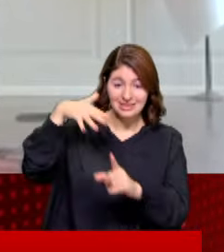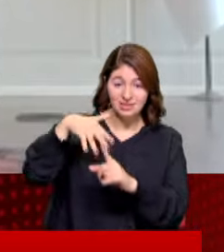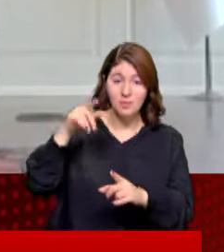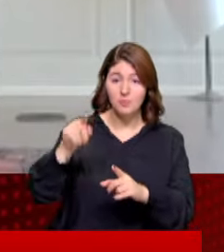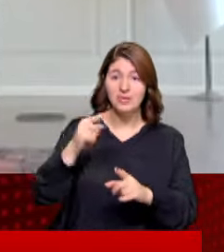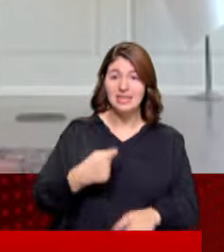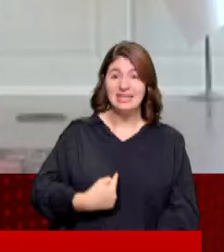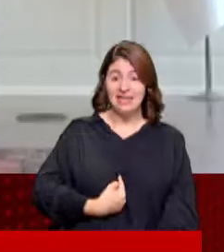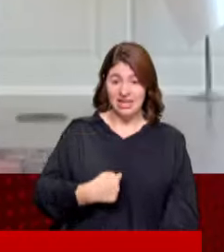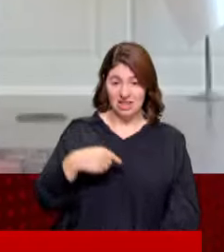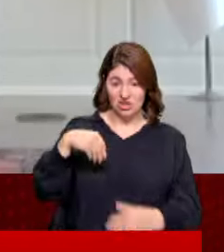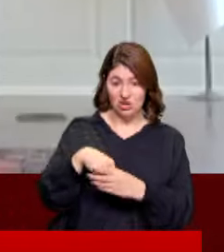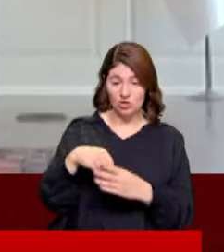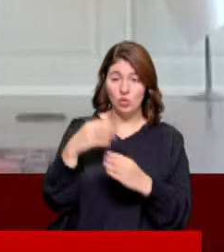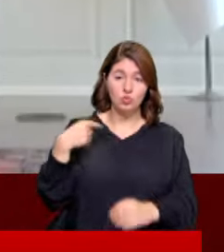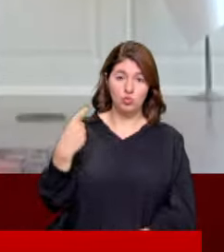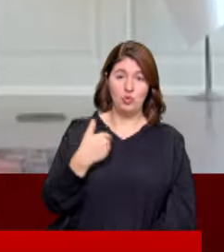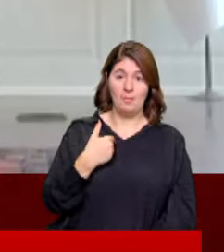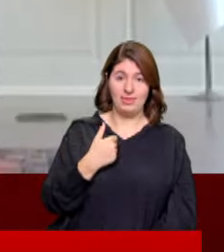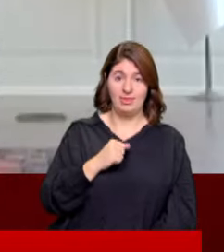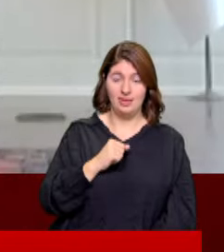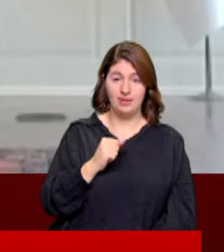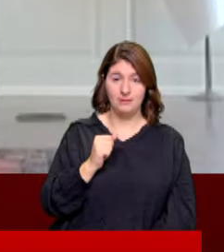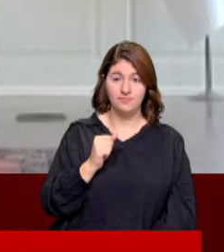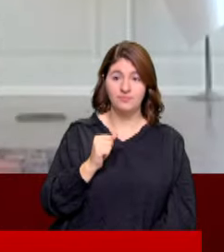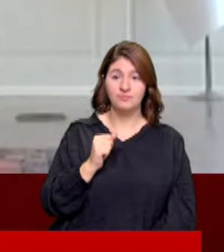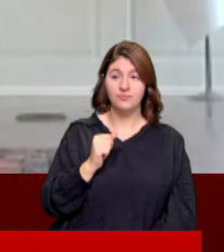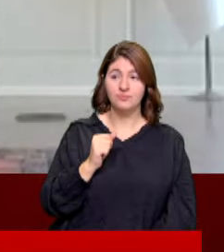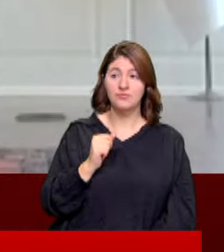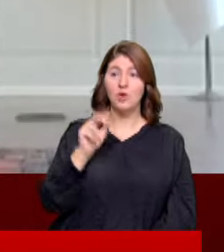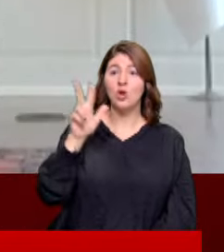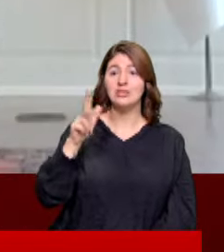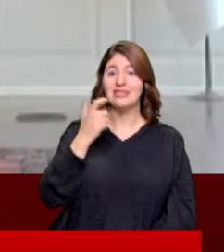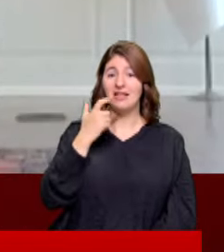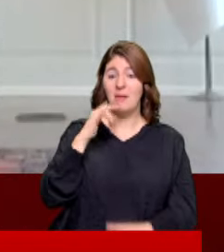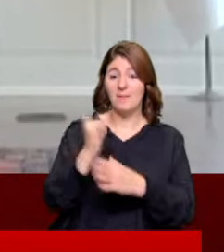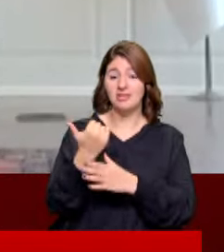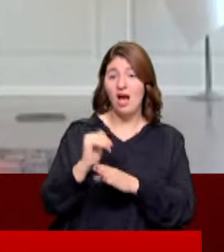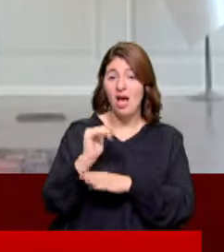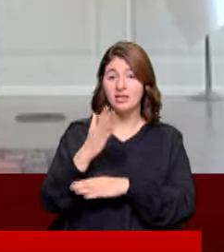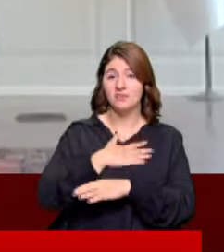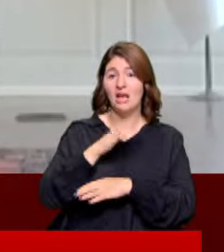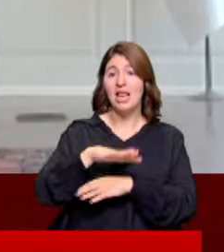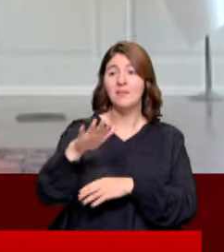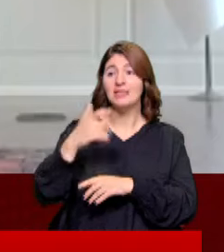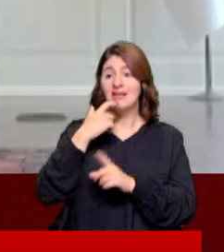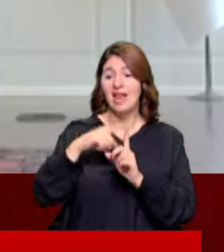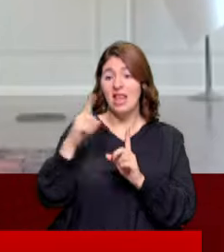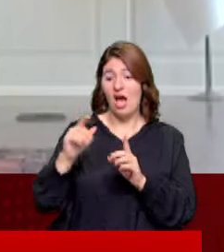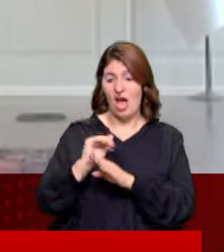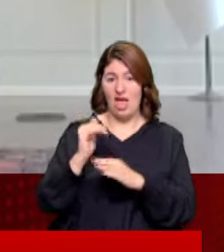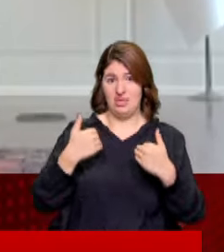bu niyetler çerçevesinde olduğunu düşünüyorum ben. Evet. 30 yıllık meslek hayatımda, 55 yıllık